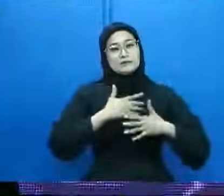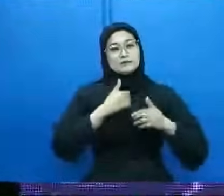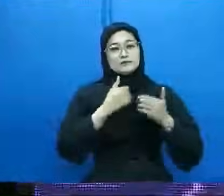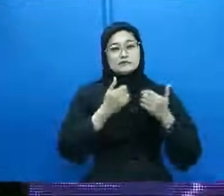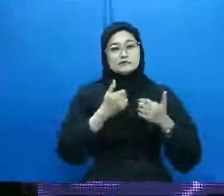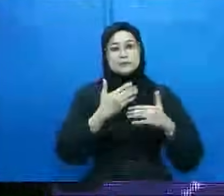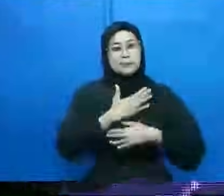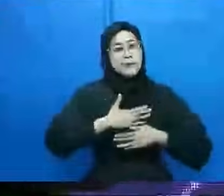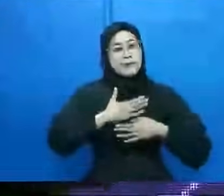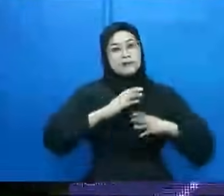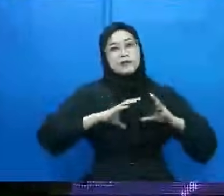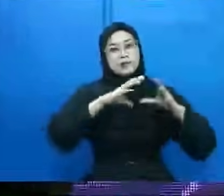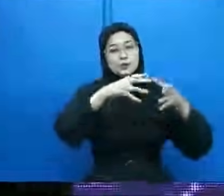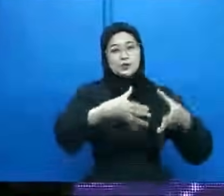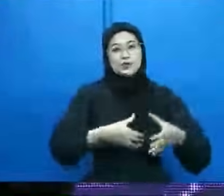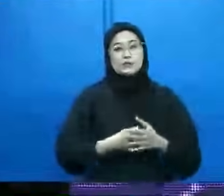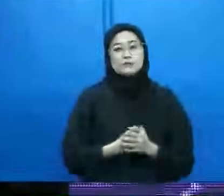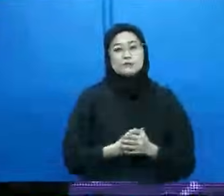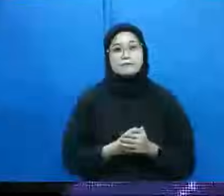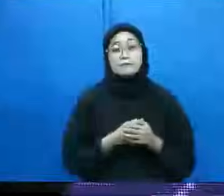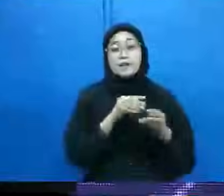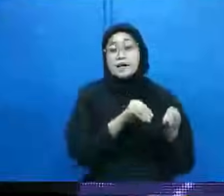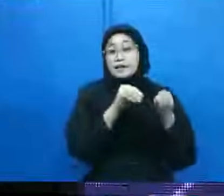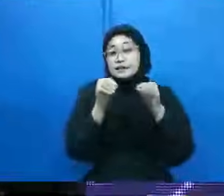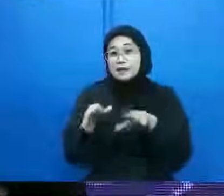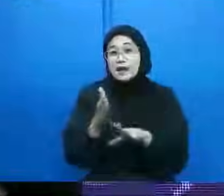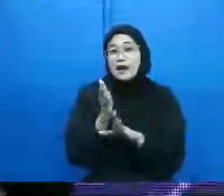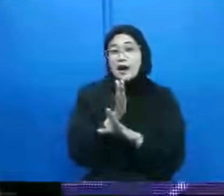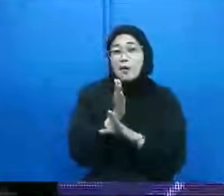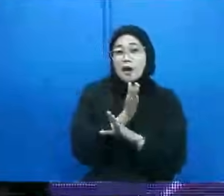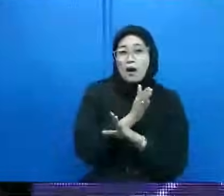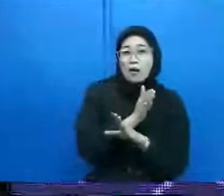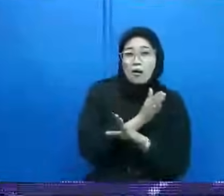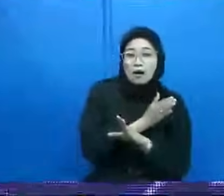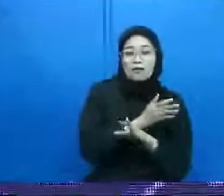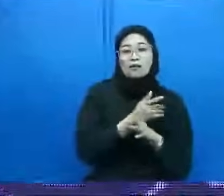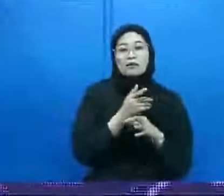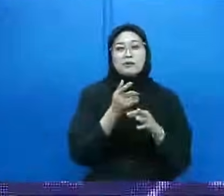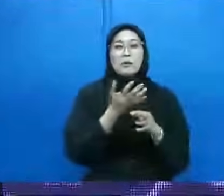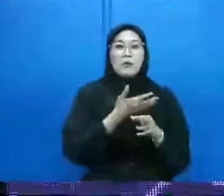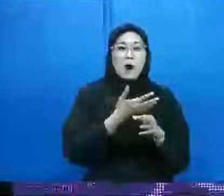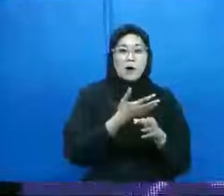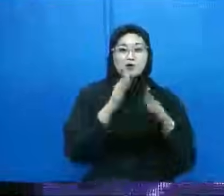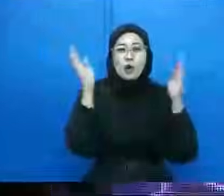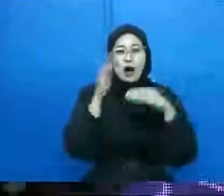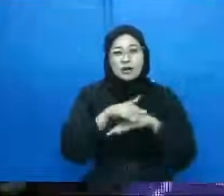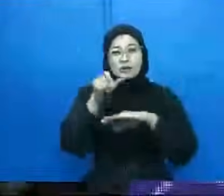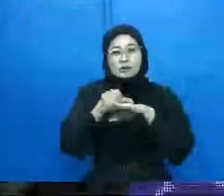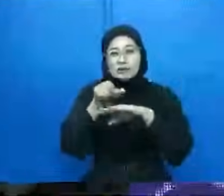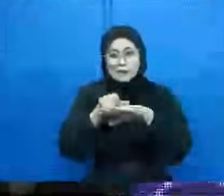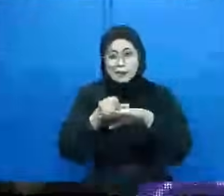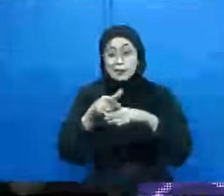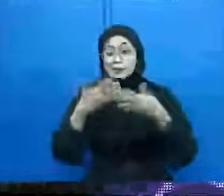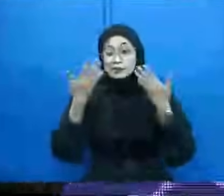Awalnya mungkin ada yang hilang. Pengen hijrah, datang ke masjid, begitu sholat pulang keluar, sepatu hilang. Ada yang sendal